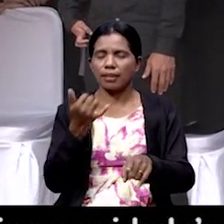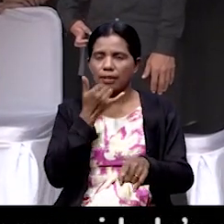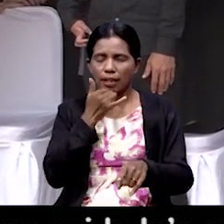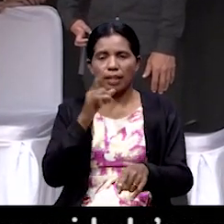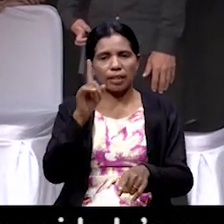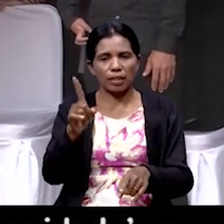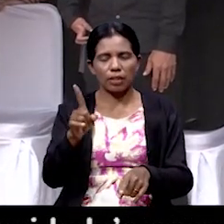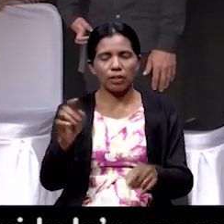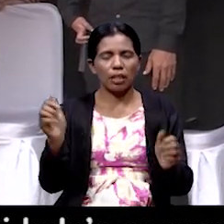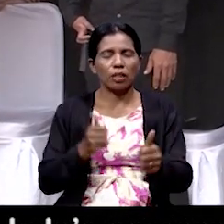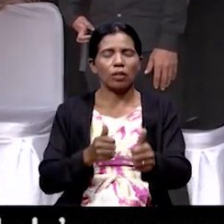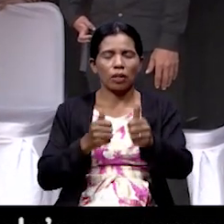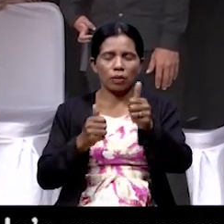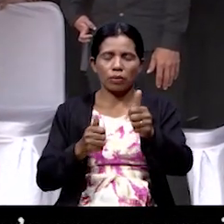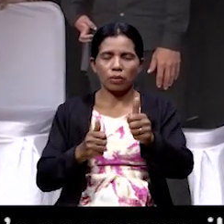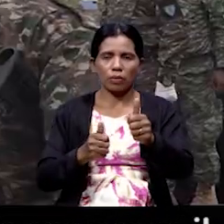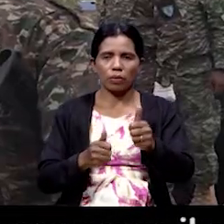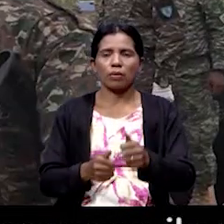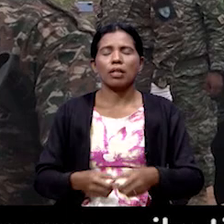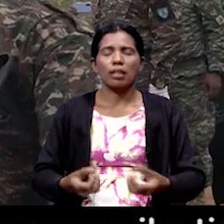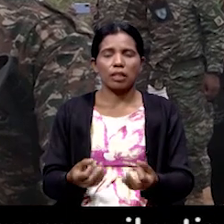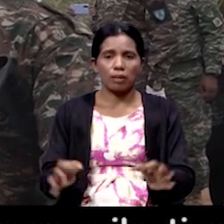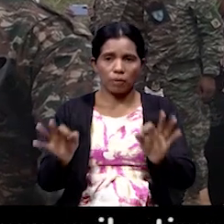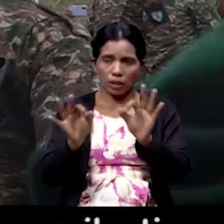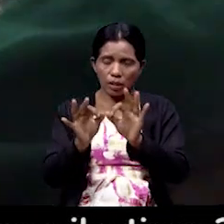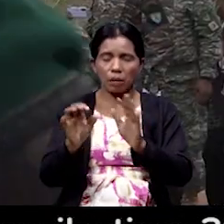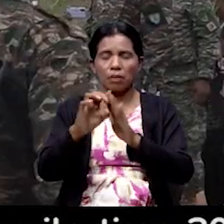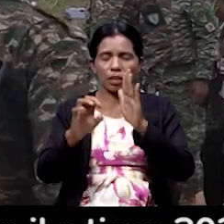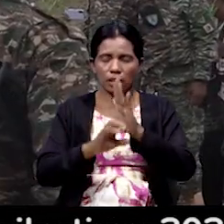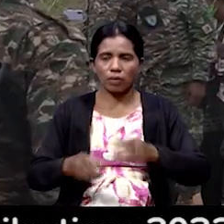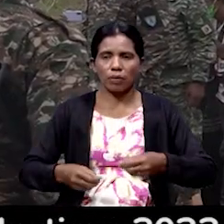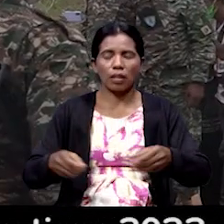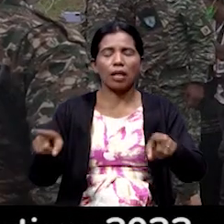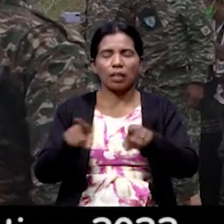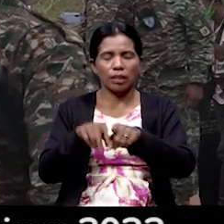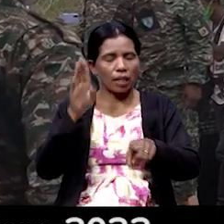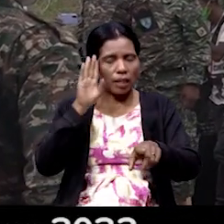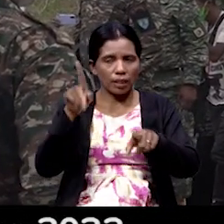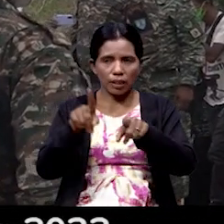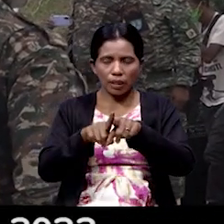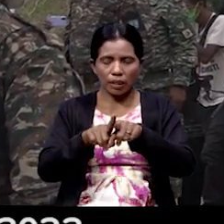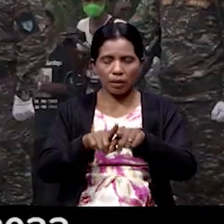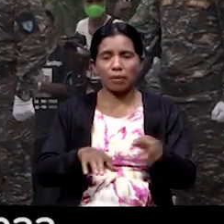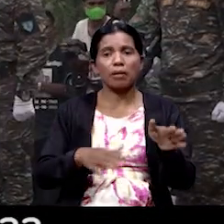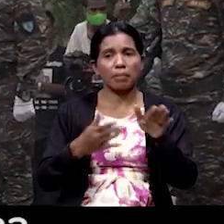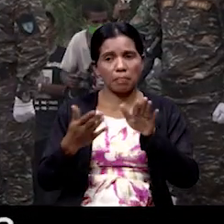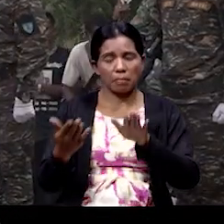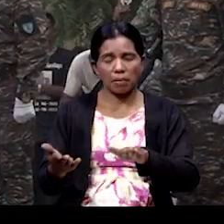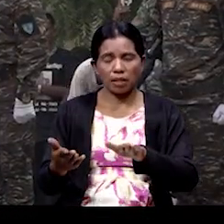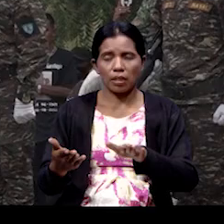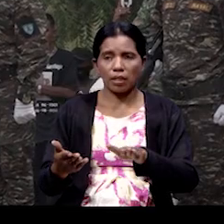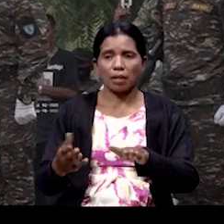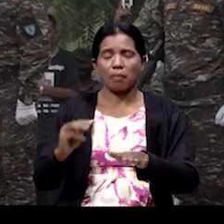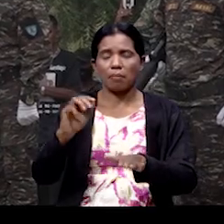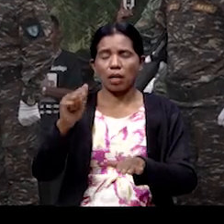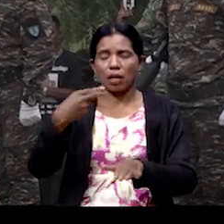hodila cumpri misau importante nebe estado fo. Liliu hanesang aling ida bamatebian sodozu mahunu bilerek karatayanu